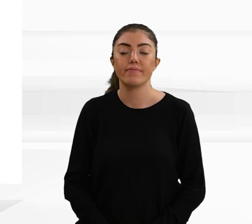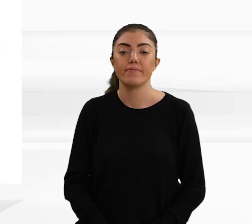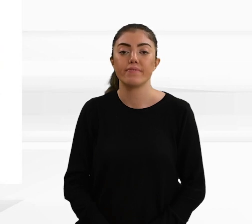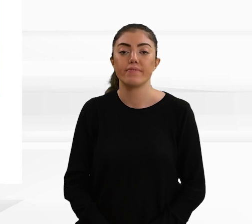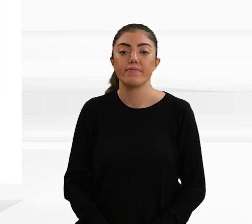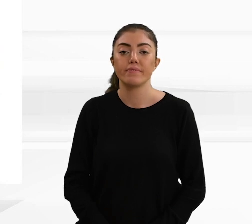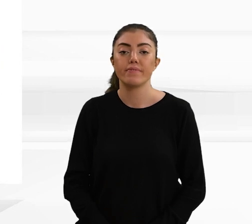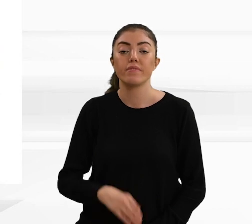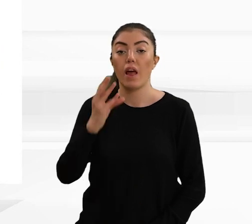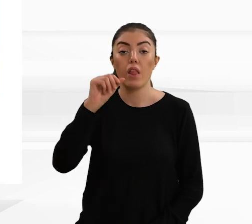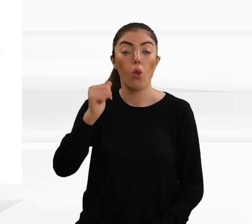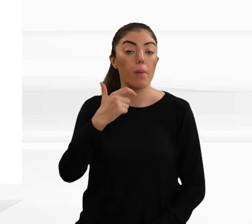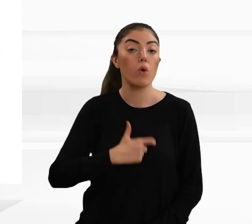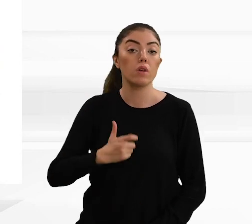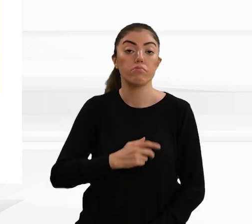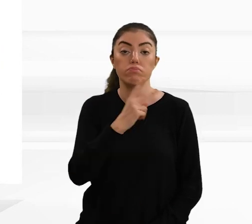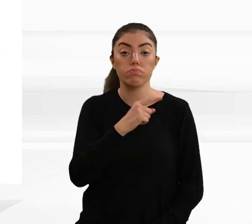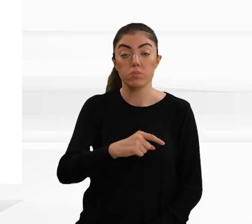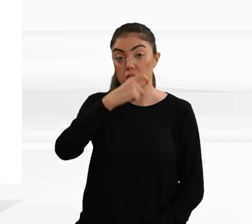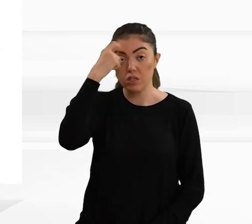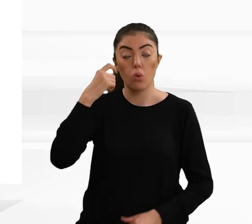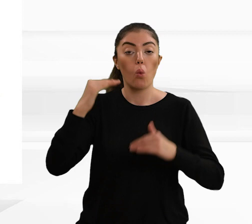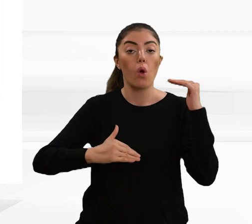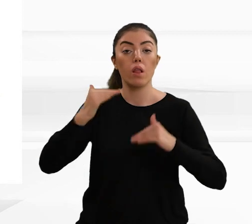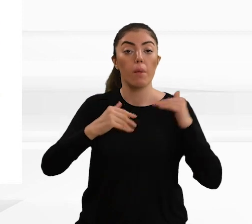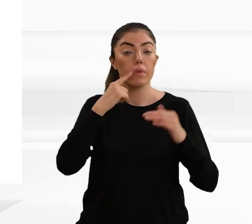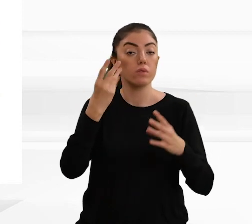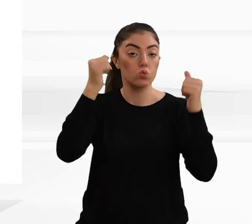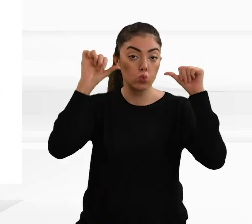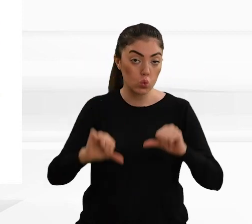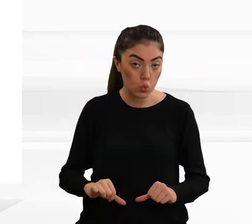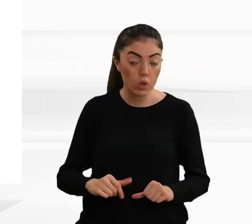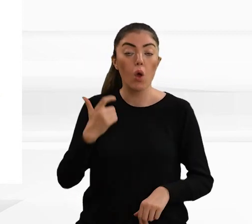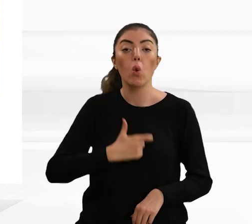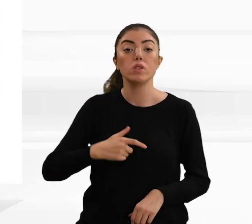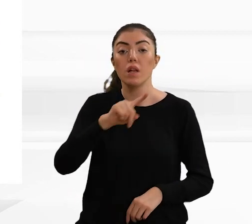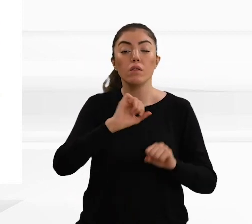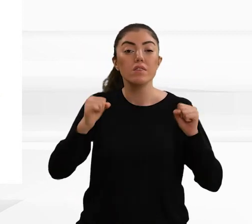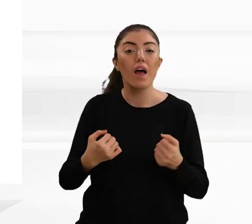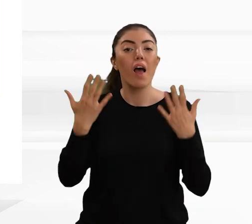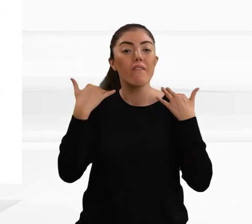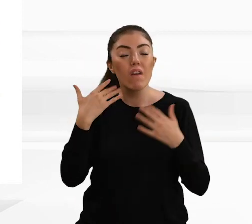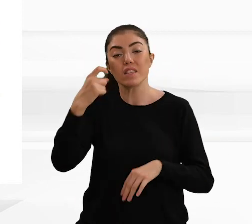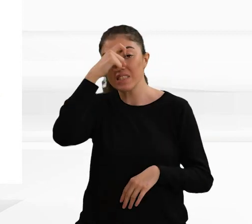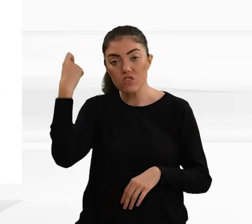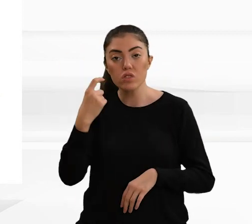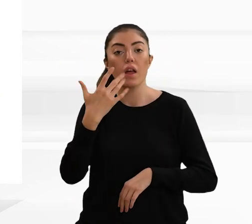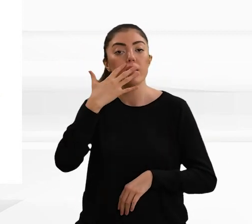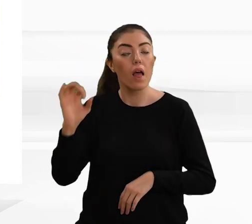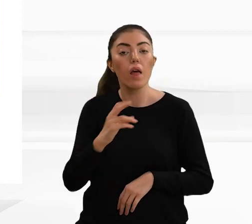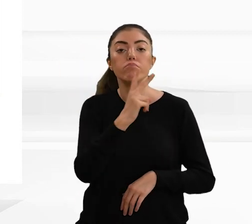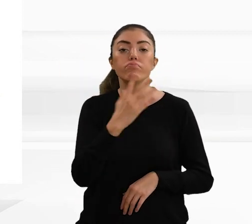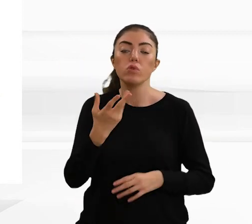mü en önemli özelliği sıcaklık ortalamalarının düşük özellikle Kış mevsiminde ki sıcaklık